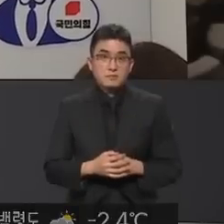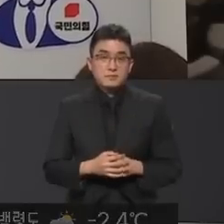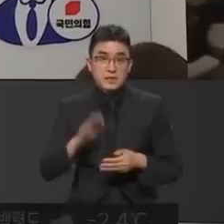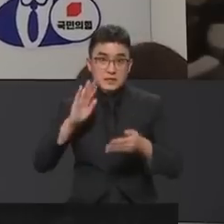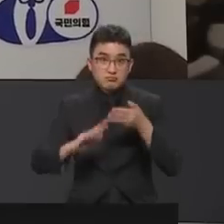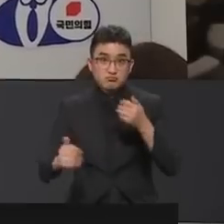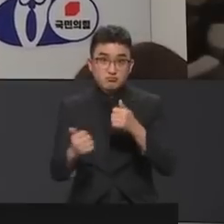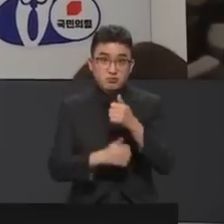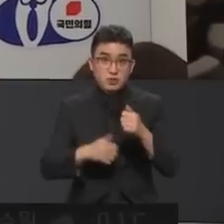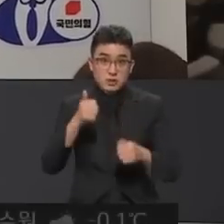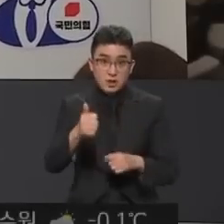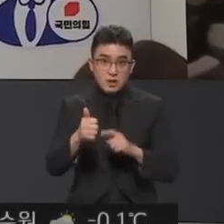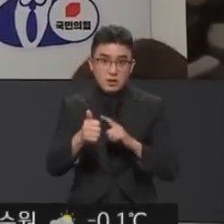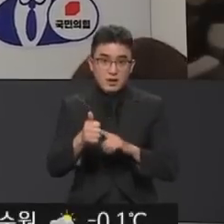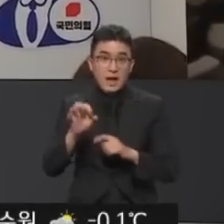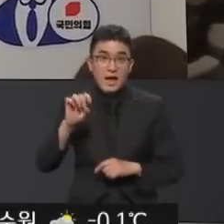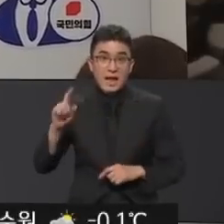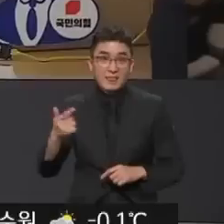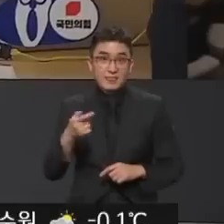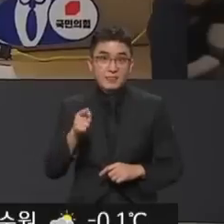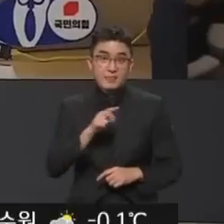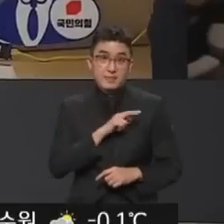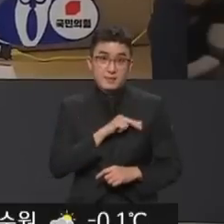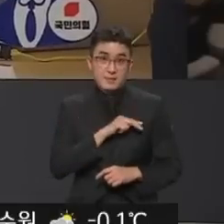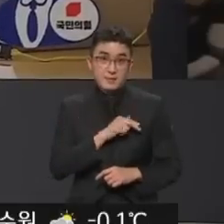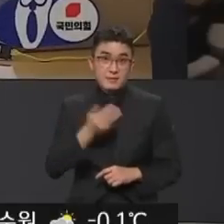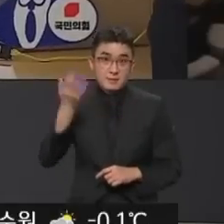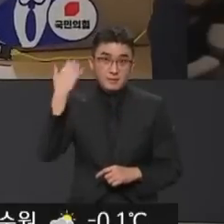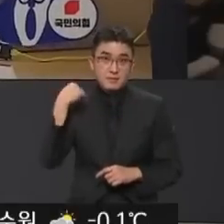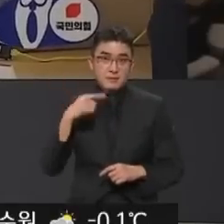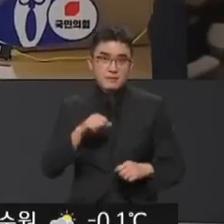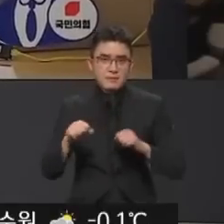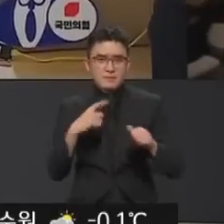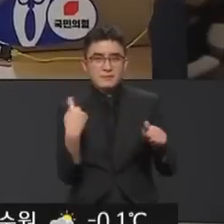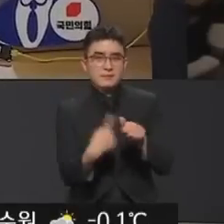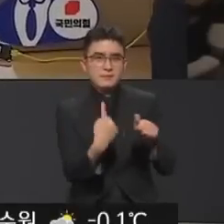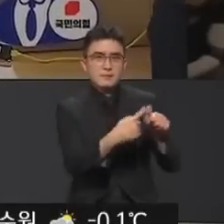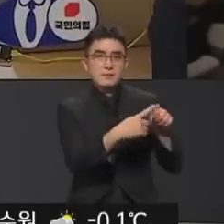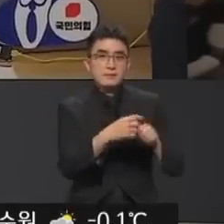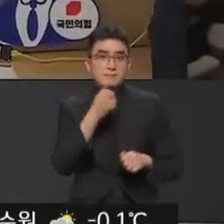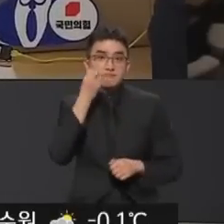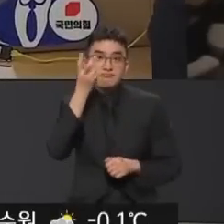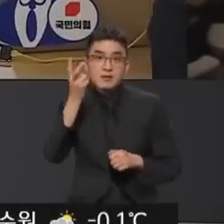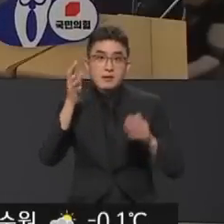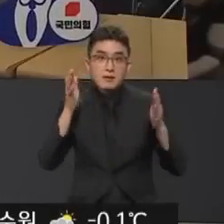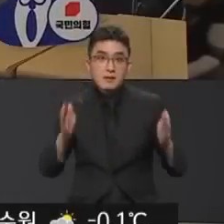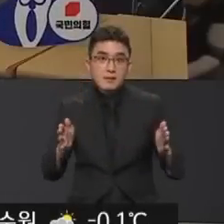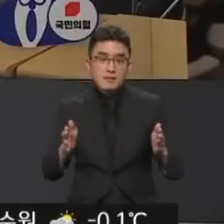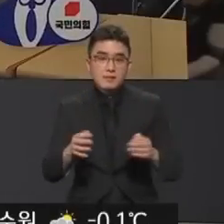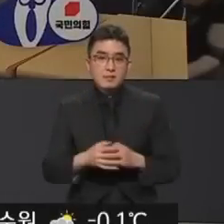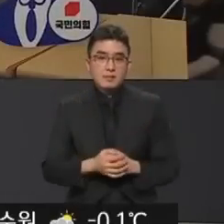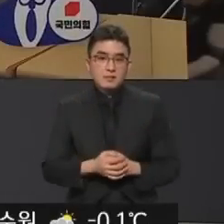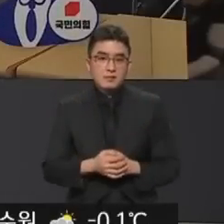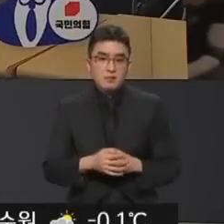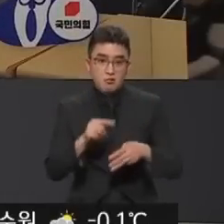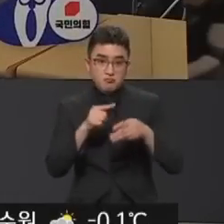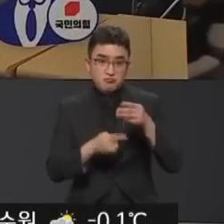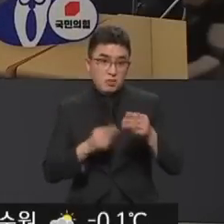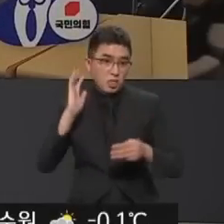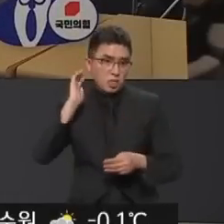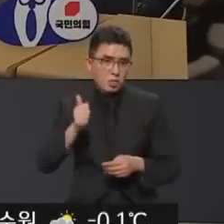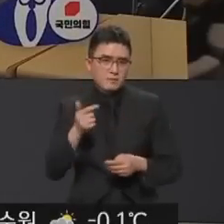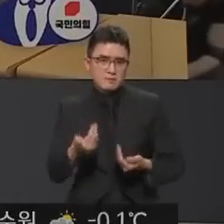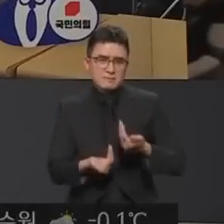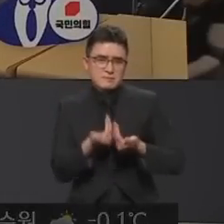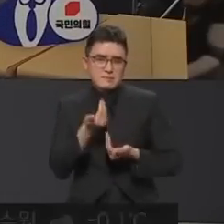일제히 저격하고 나섰습니다. 안 의원이 두 달 남짓 인수위 기간 동안 윤 대통령과 삐걱거렸던 사례를